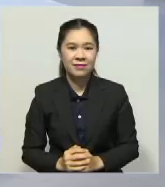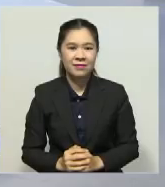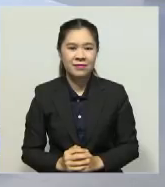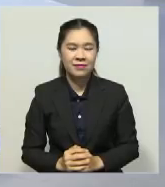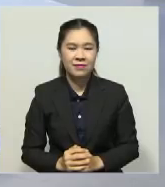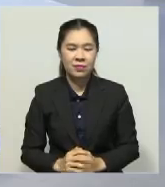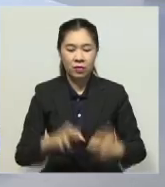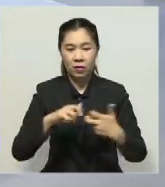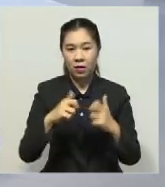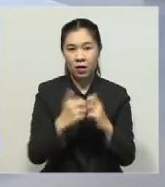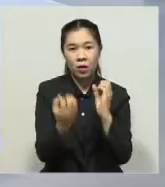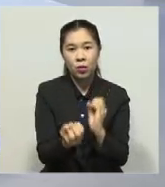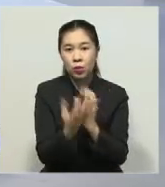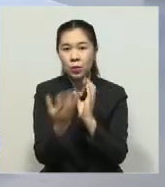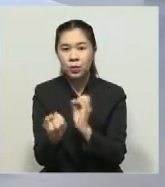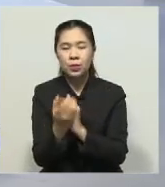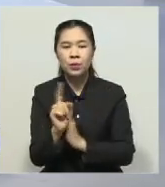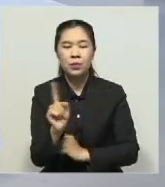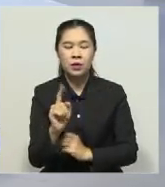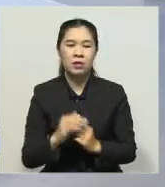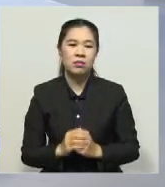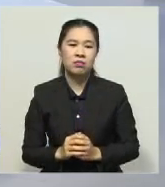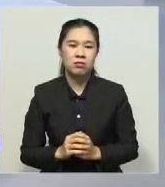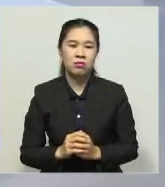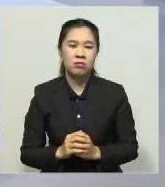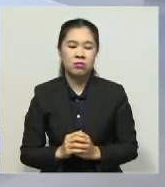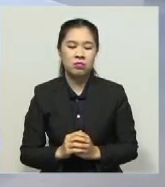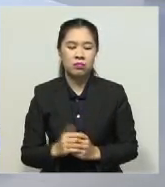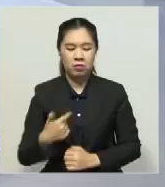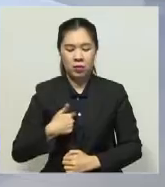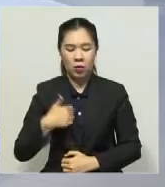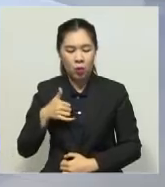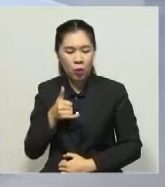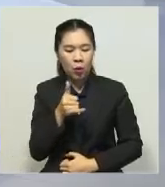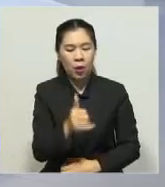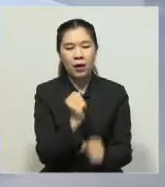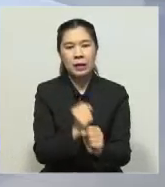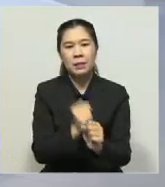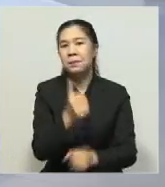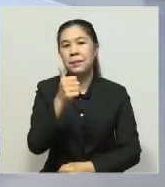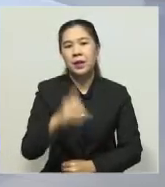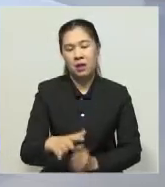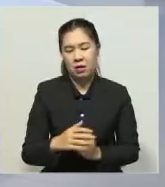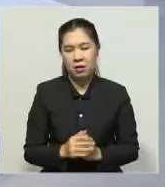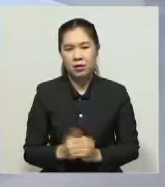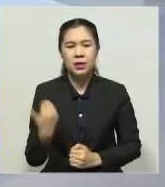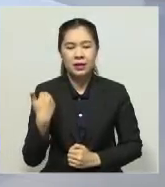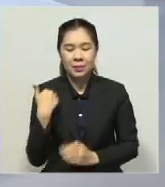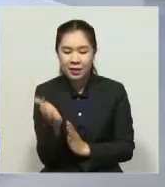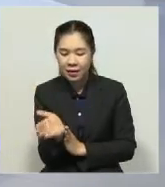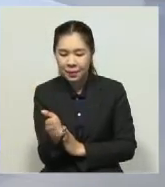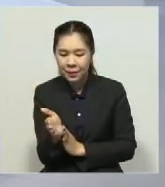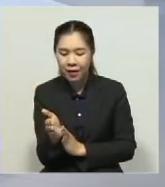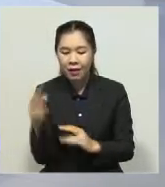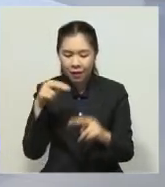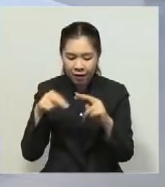ค่ะความเดือดร้อนของประชาชนก็คือไม่สามารถออกไปทำงานได้นะคะแต่ว่าส่วนใหญ่ก็จะมีการหาปลาหรือว่